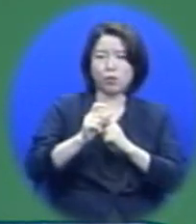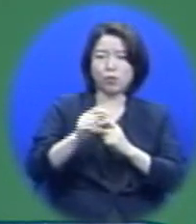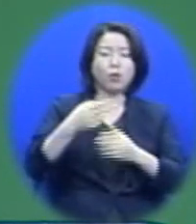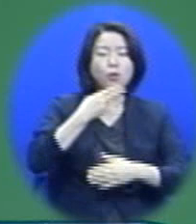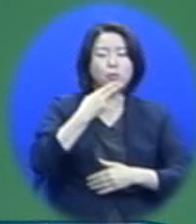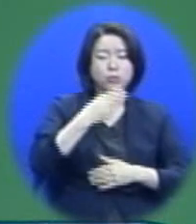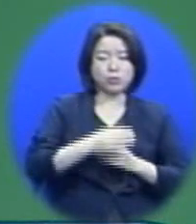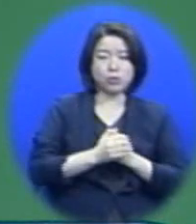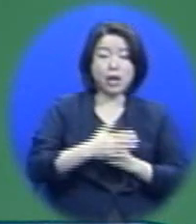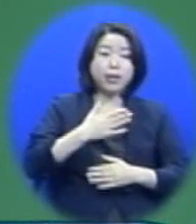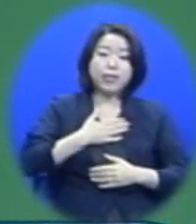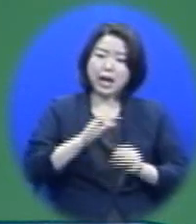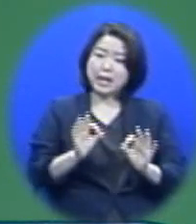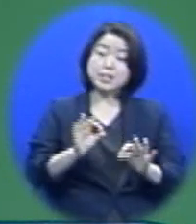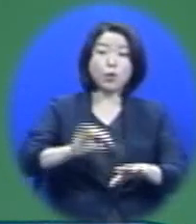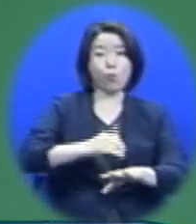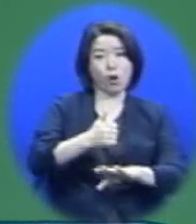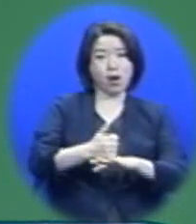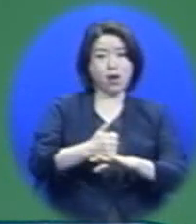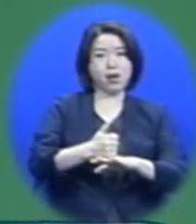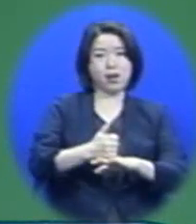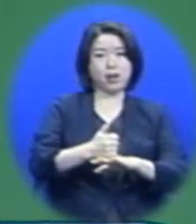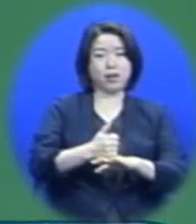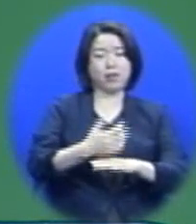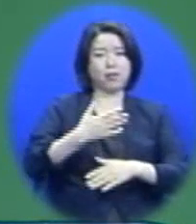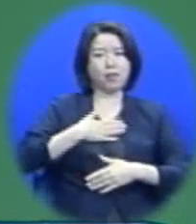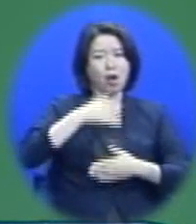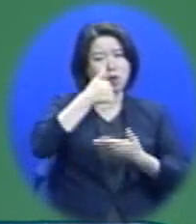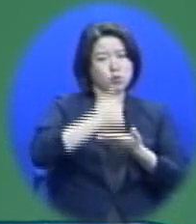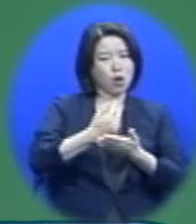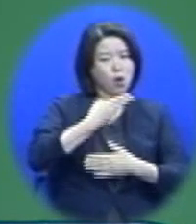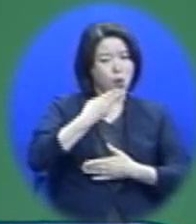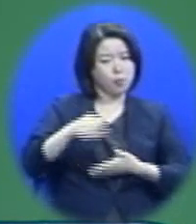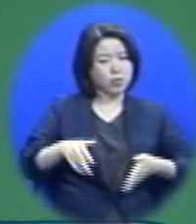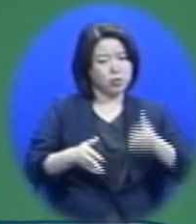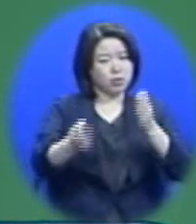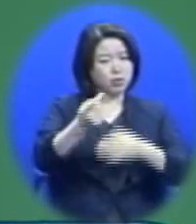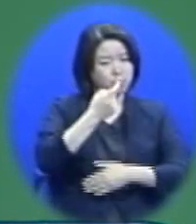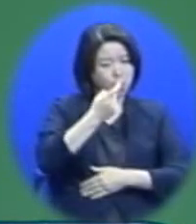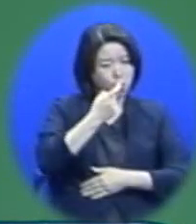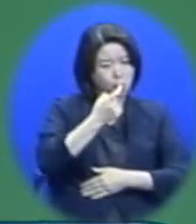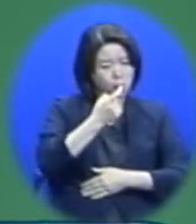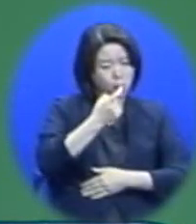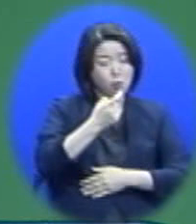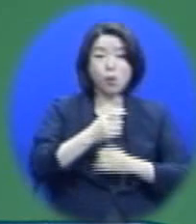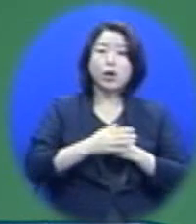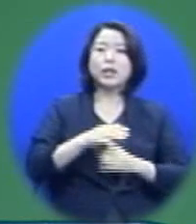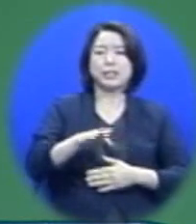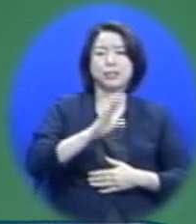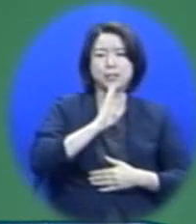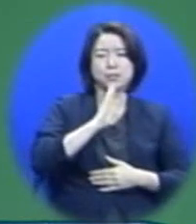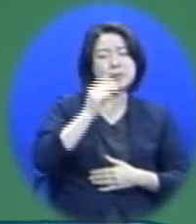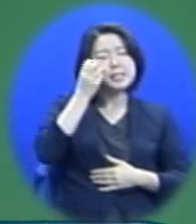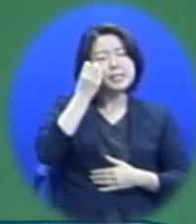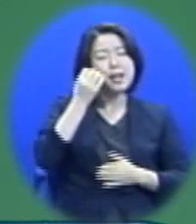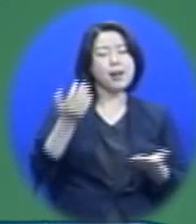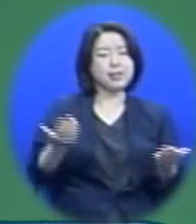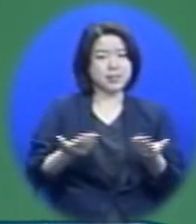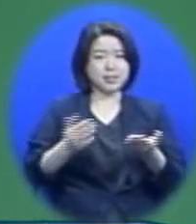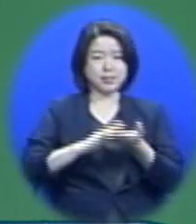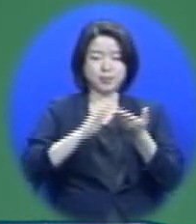내가 이제 왕인데 내가 흠이 없는 길을 배우겠다. 이건 정말 이상한 일이에요.